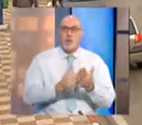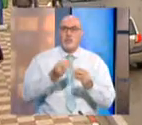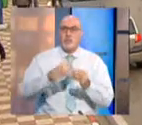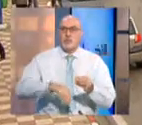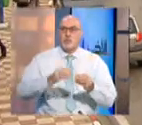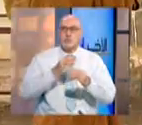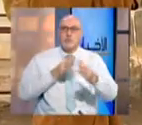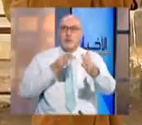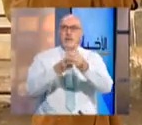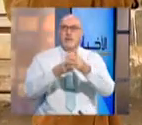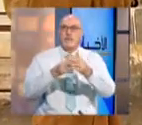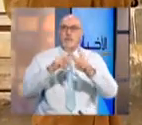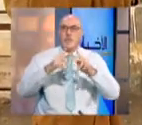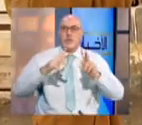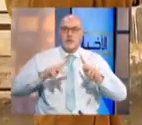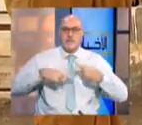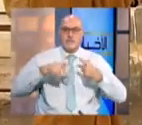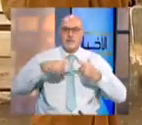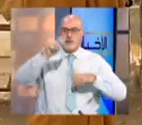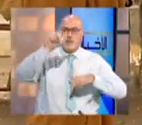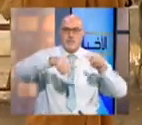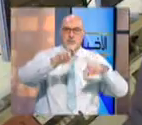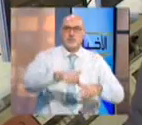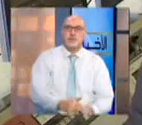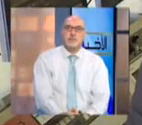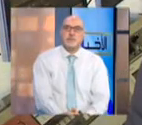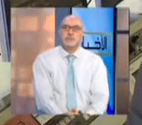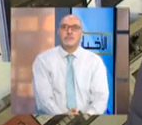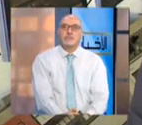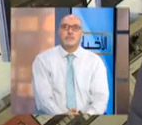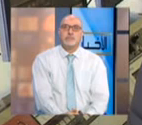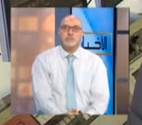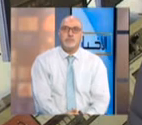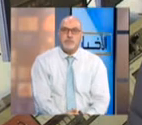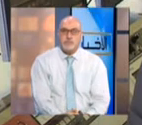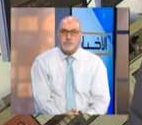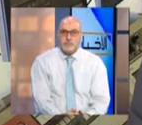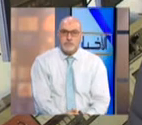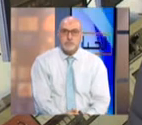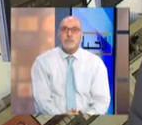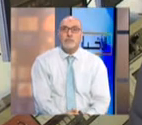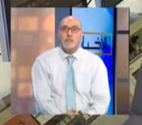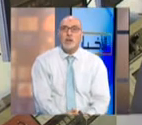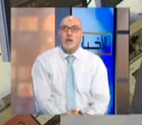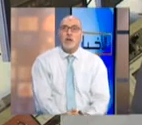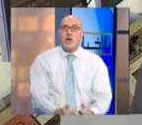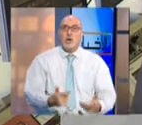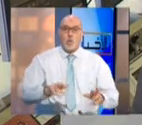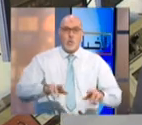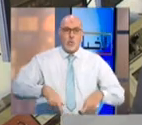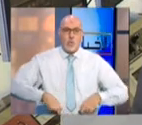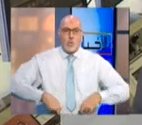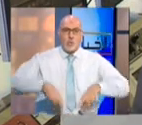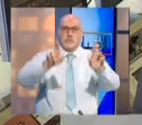شأنه ضمان حياة كريمة للمواطن. لأنه لما نفتح طرقات نوفر مناصب عمل،